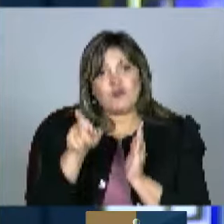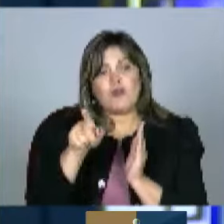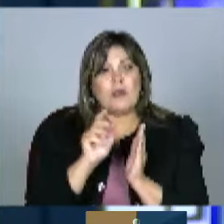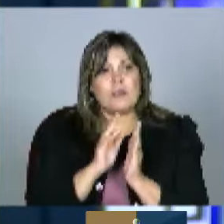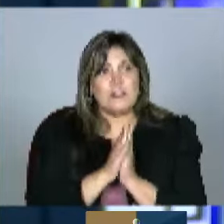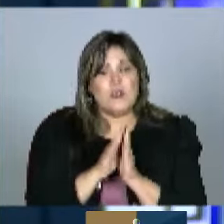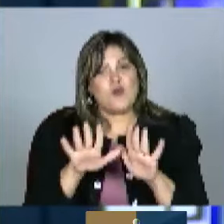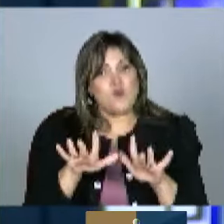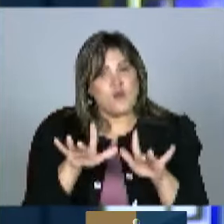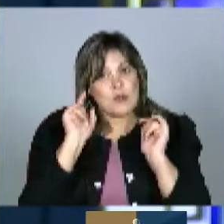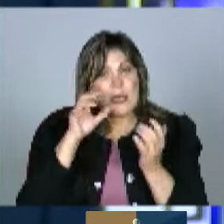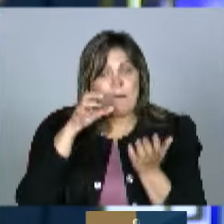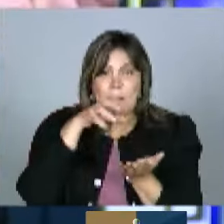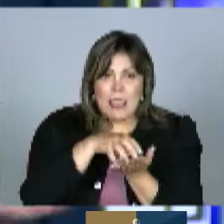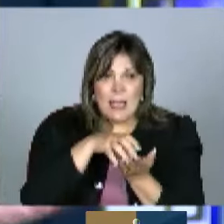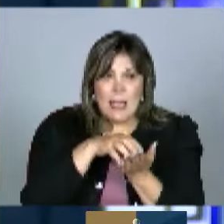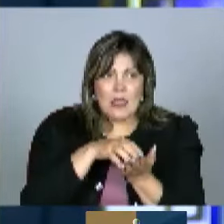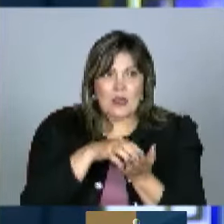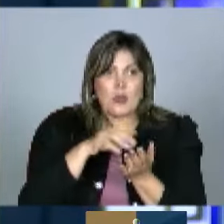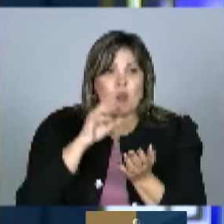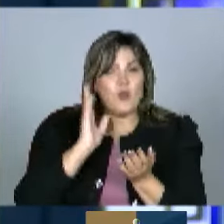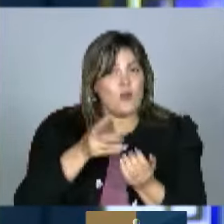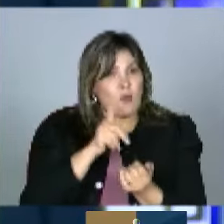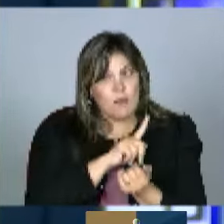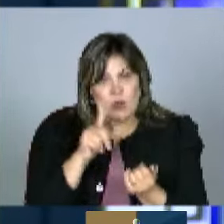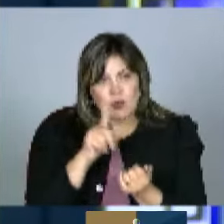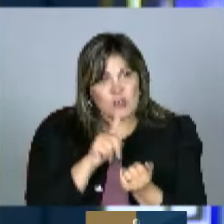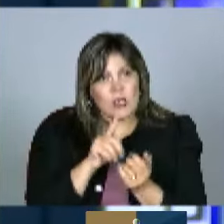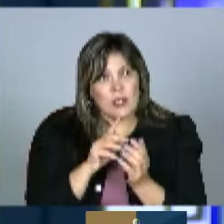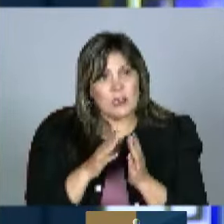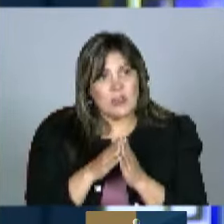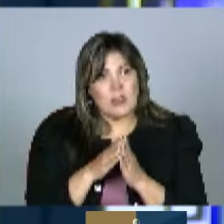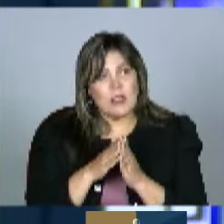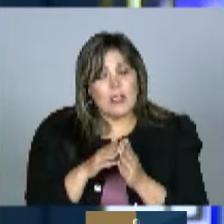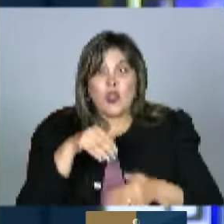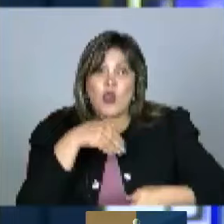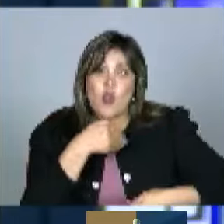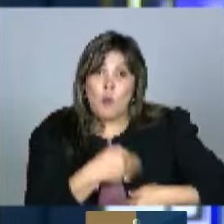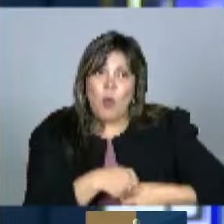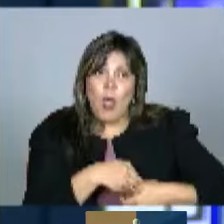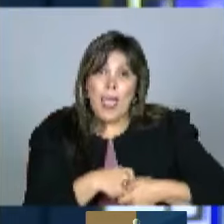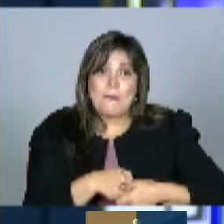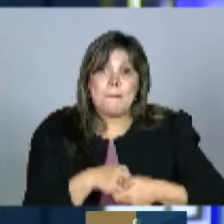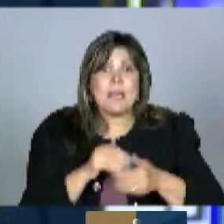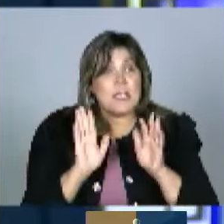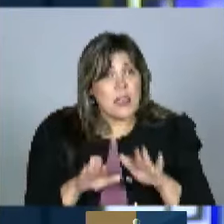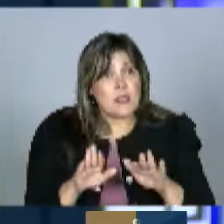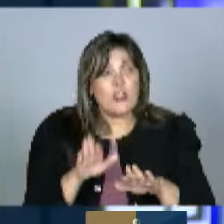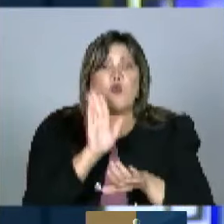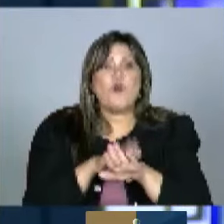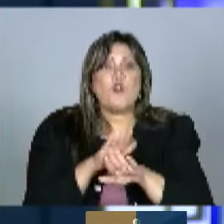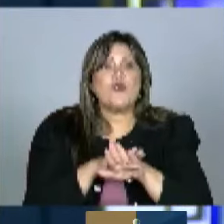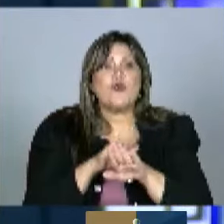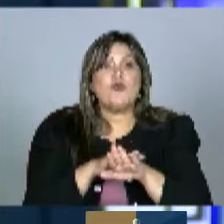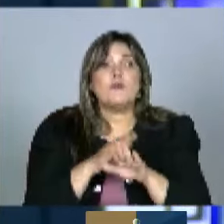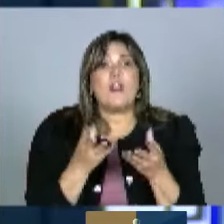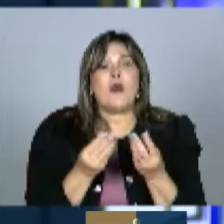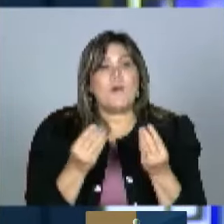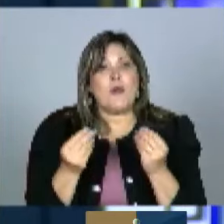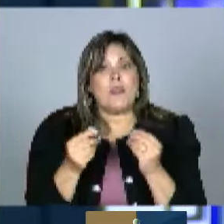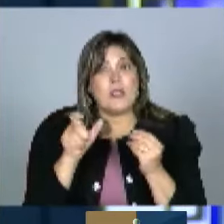العين وكذا ومش قادر والعين الثاني مالوش المحامي يحضر ويطلب طلبات